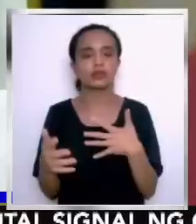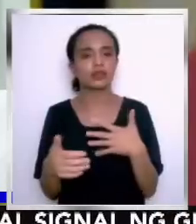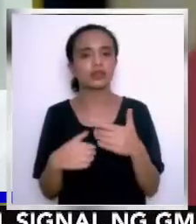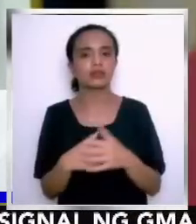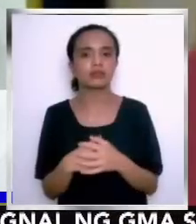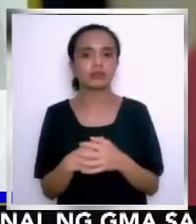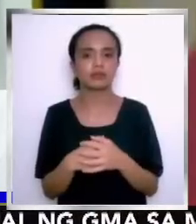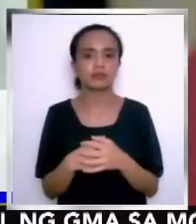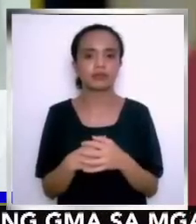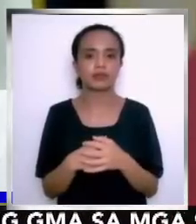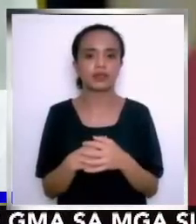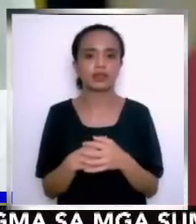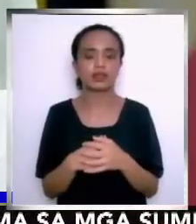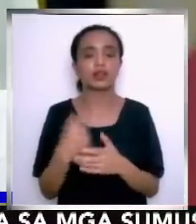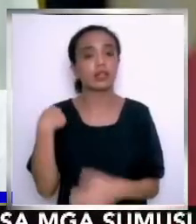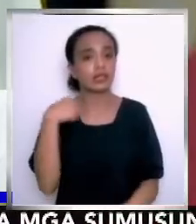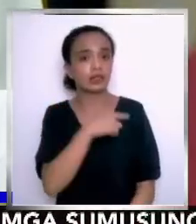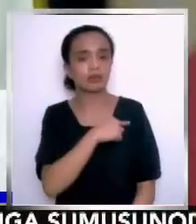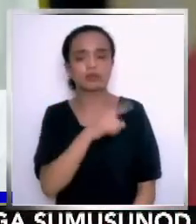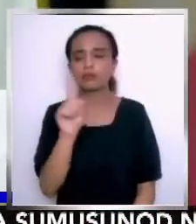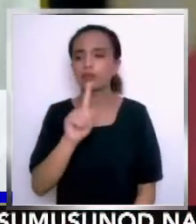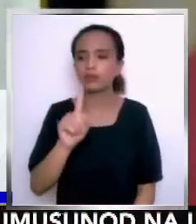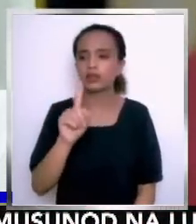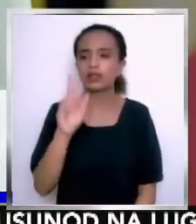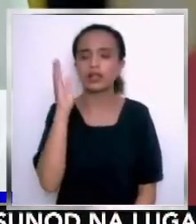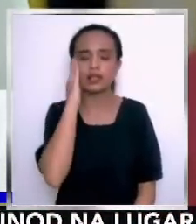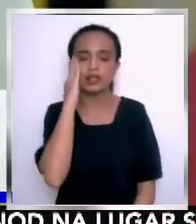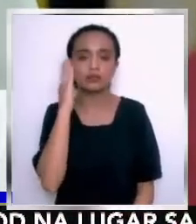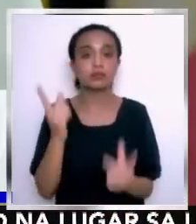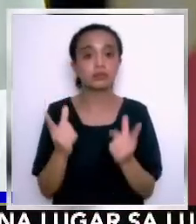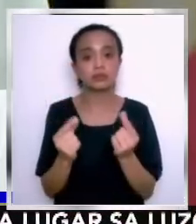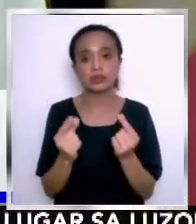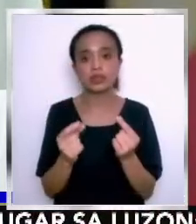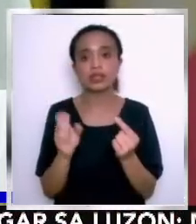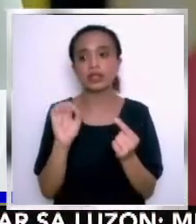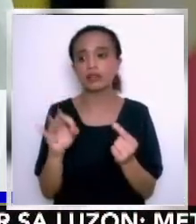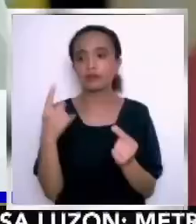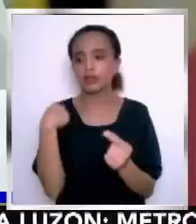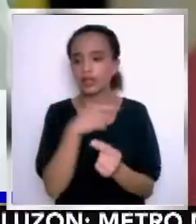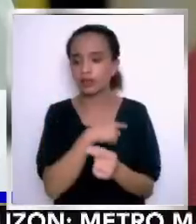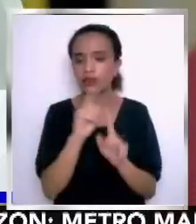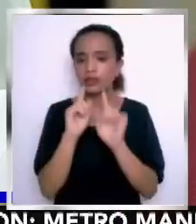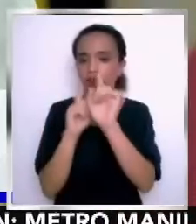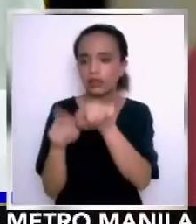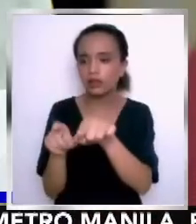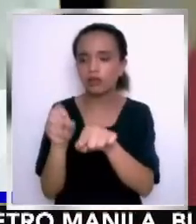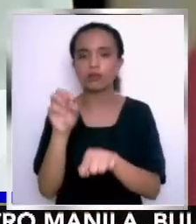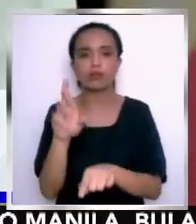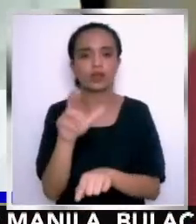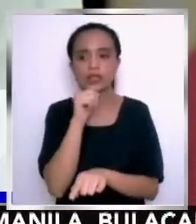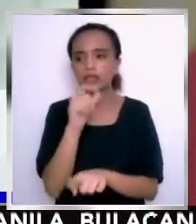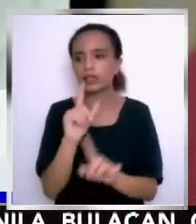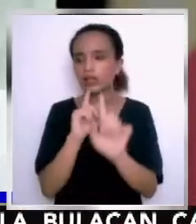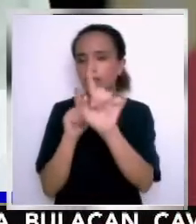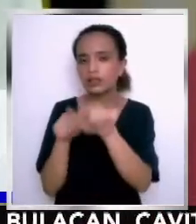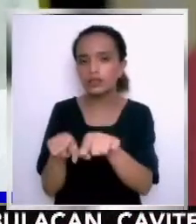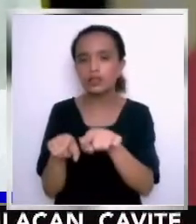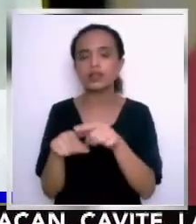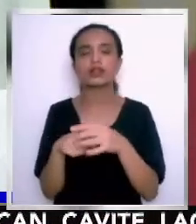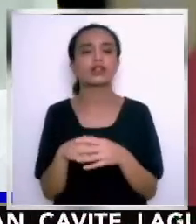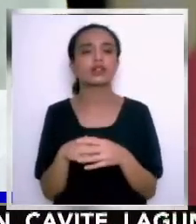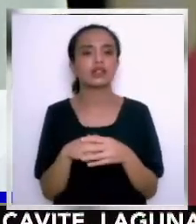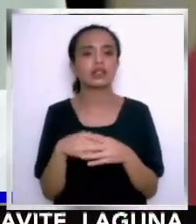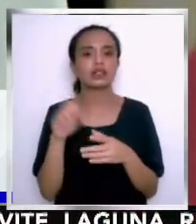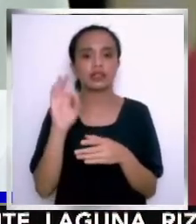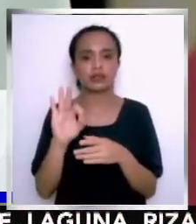para alam natin ang gagawin natin, if we will respond, if we will not respond, kung sakali man sasagot